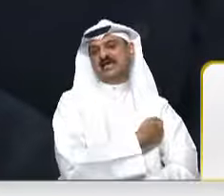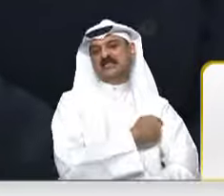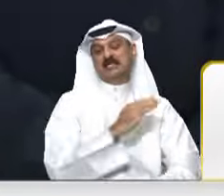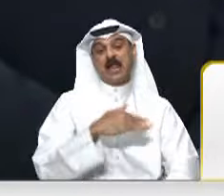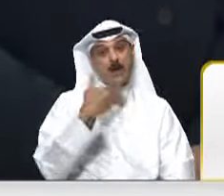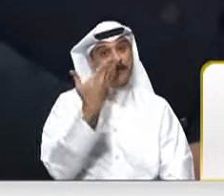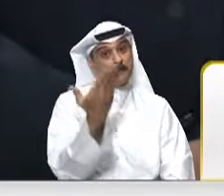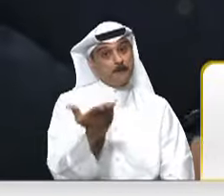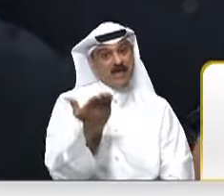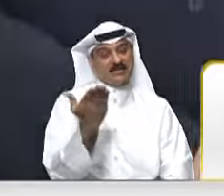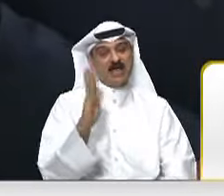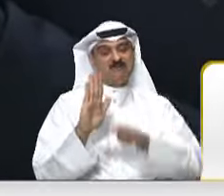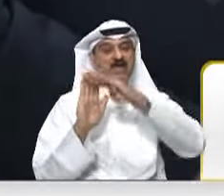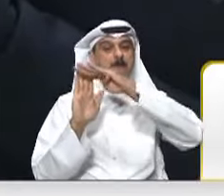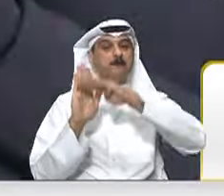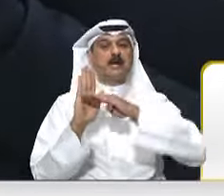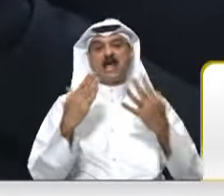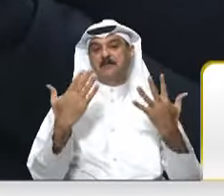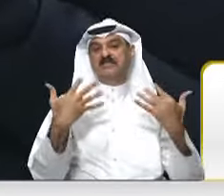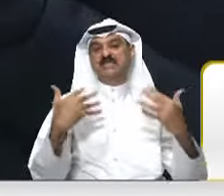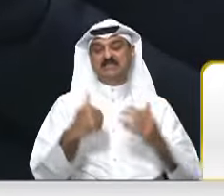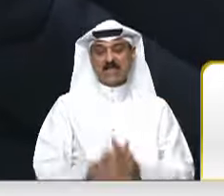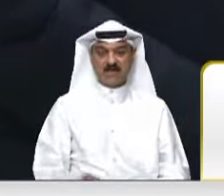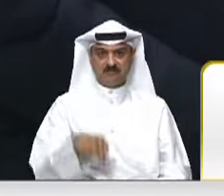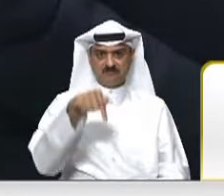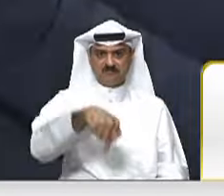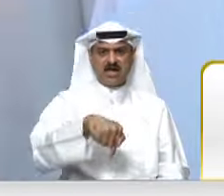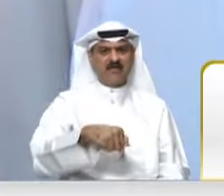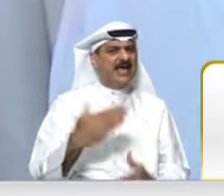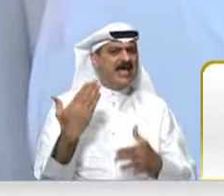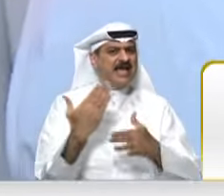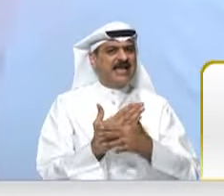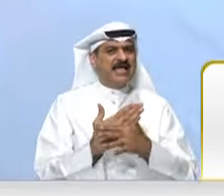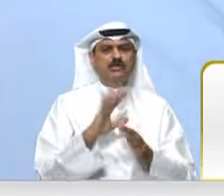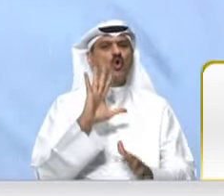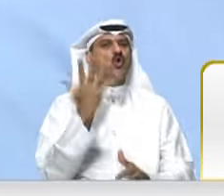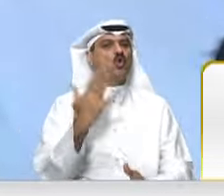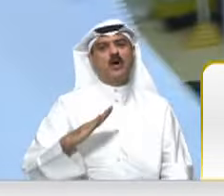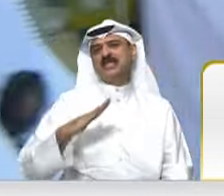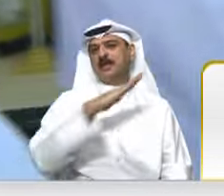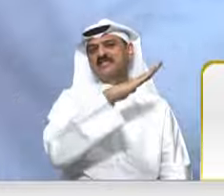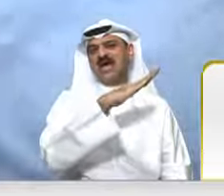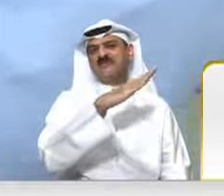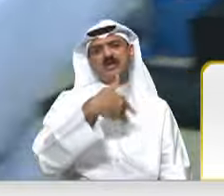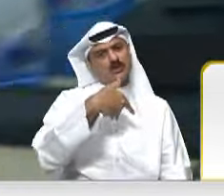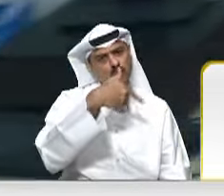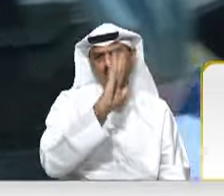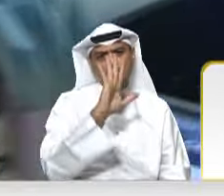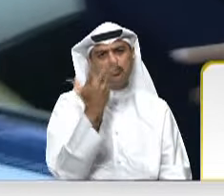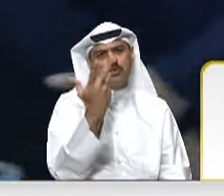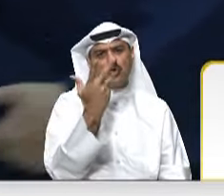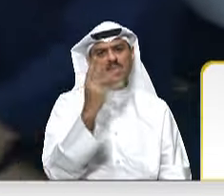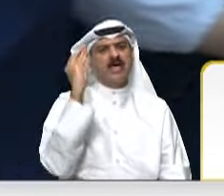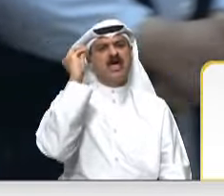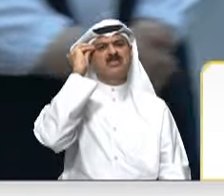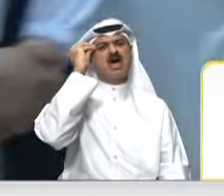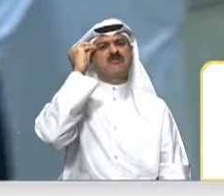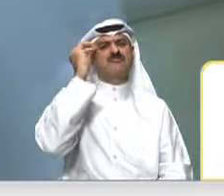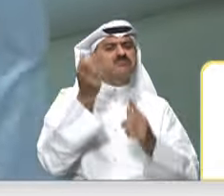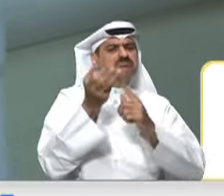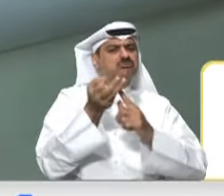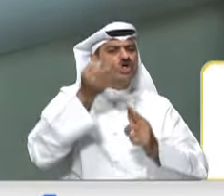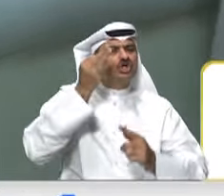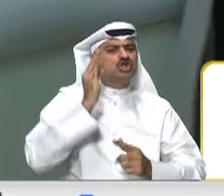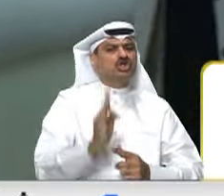اضافه تقنيه بل هي تعبير عن اهتمام حقيقي من المنظومه الصحيه بسلامتك ودرع حمايه ومصدر